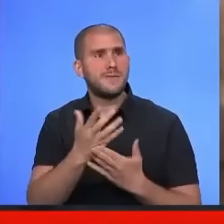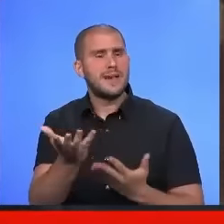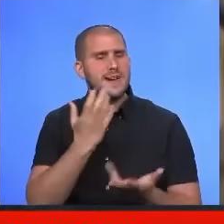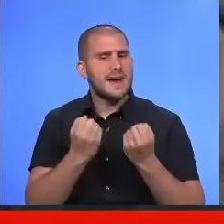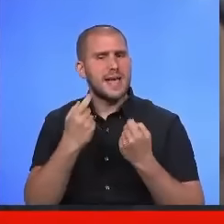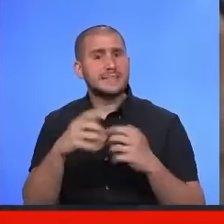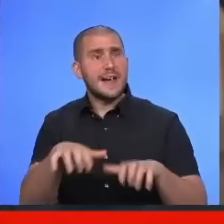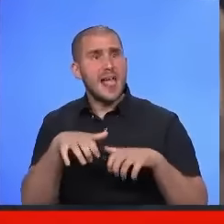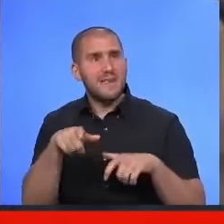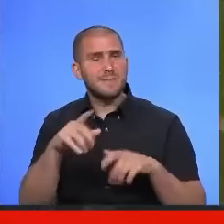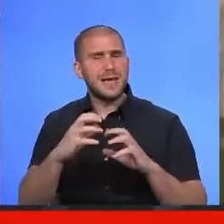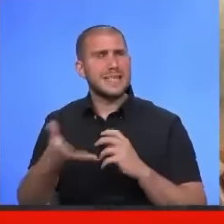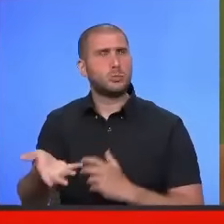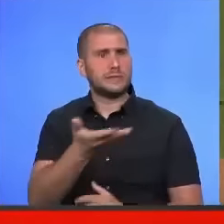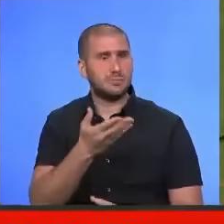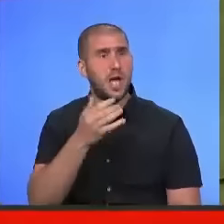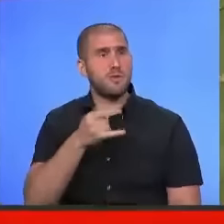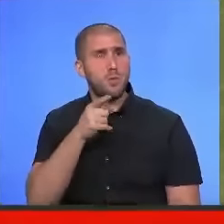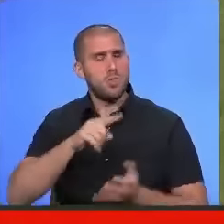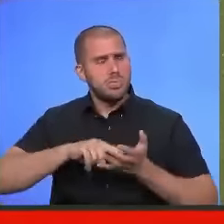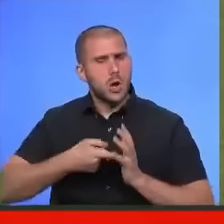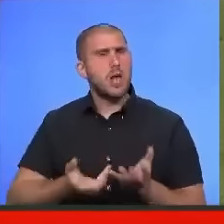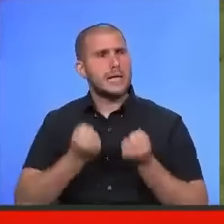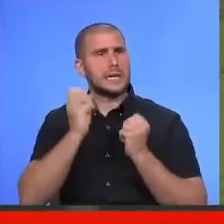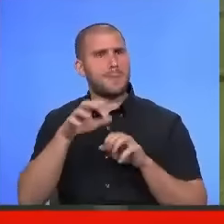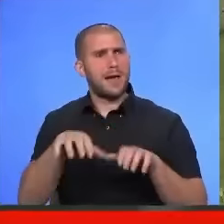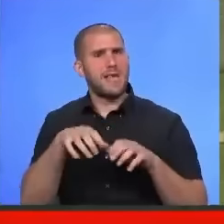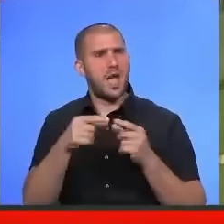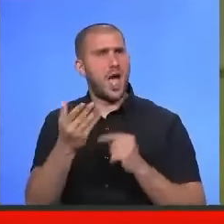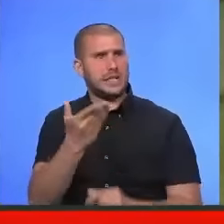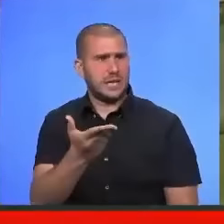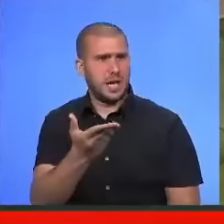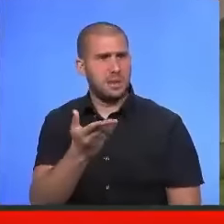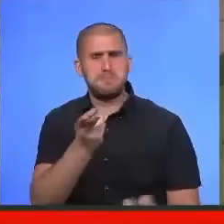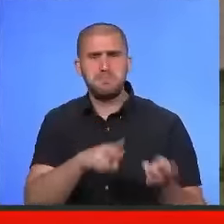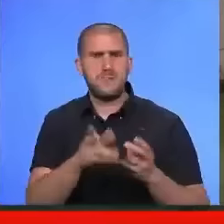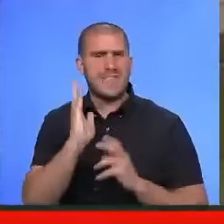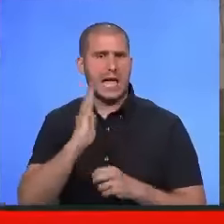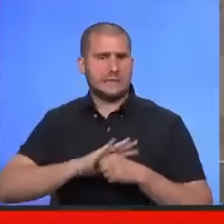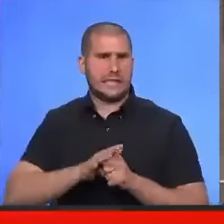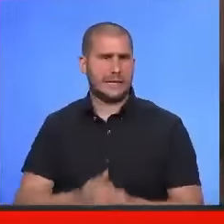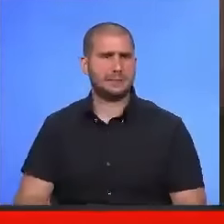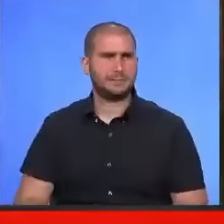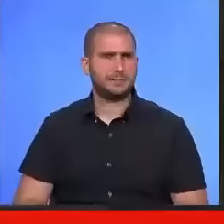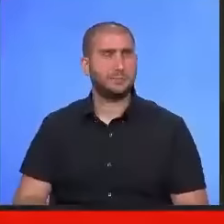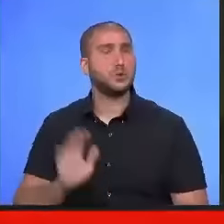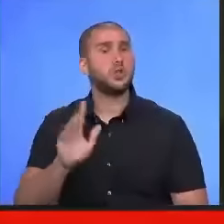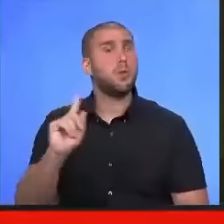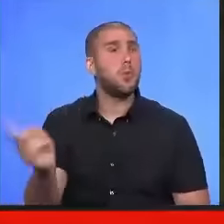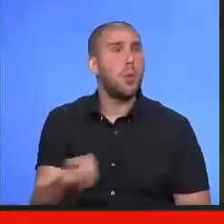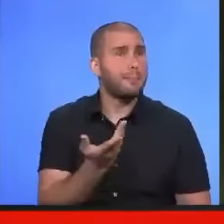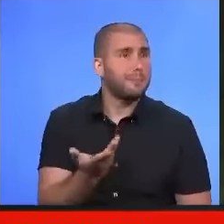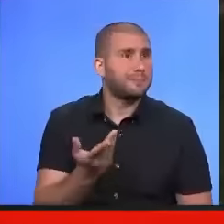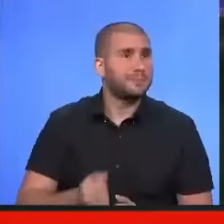אש כלבים מהקיבוצים עכשיו הוא נחוש להציל גם את כלבי הרצועה ממוות אחזרי שלום